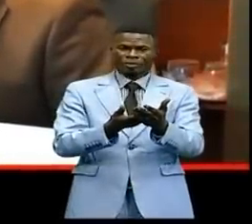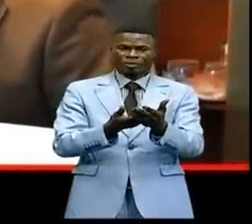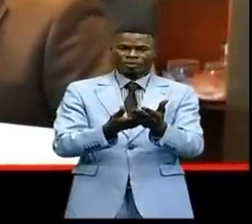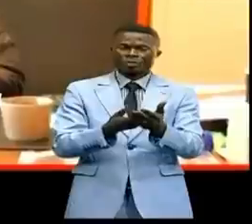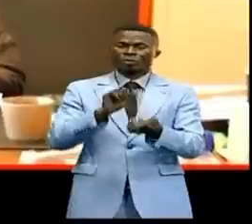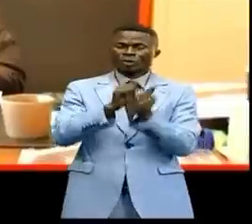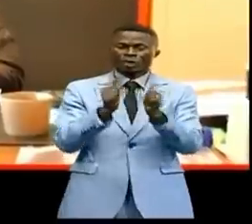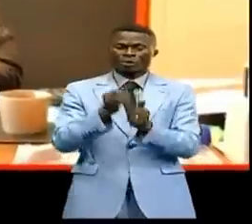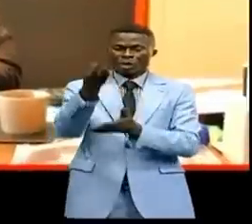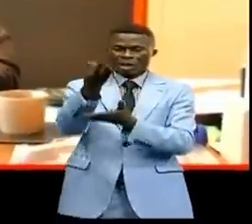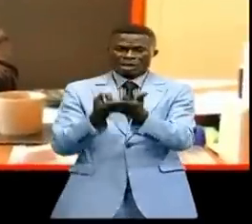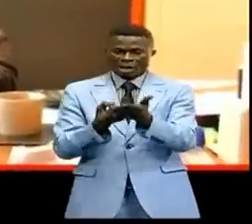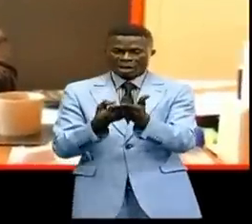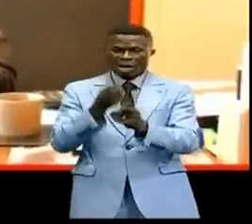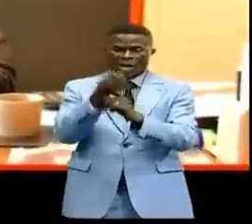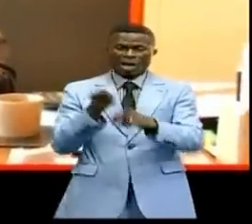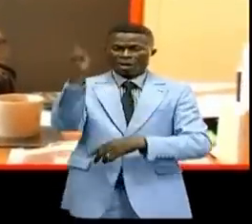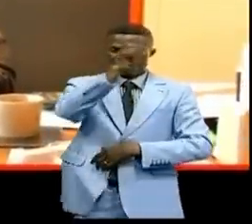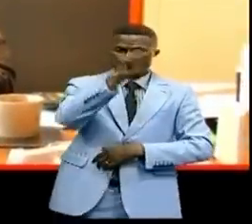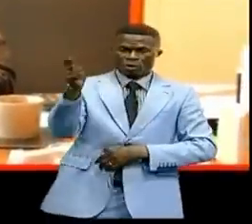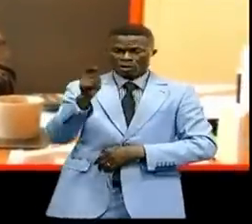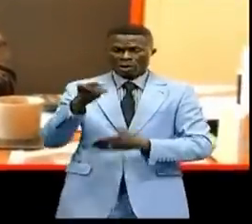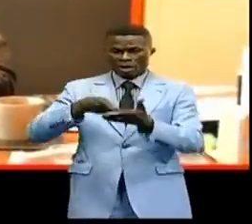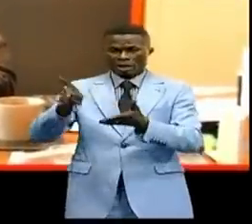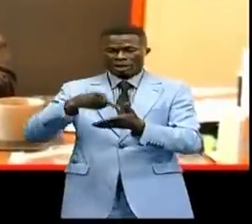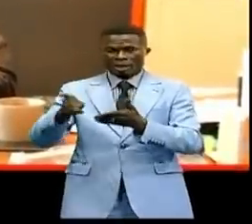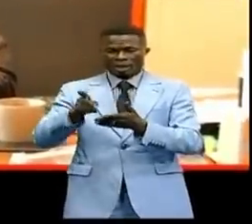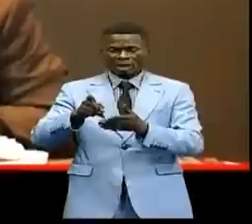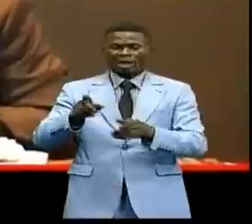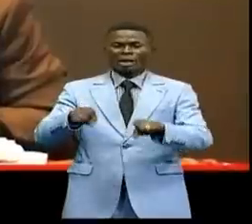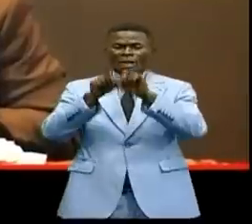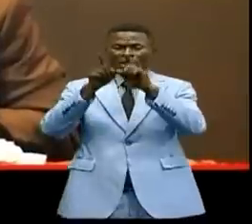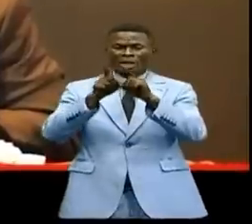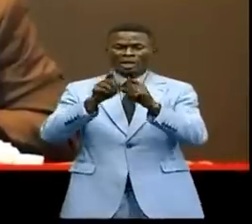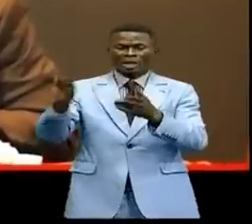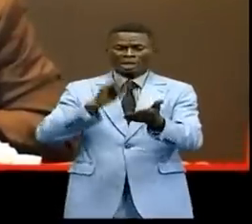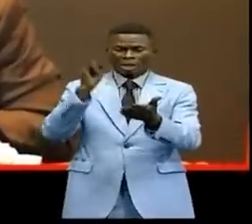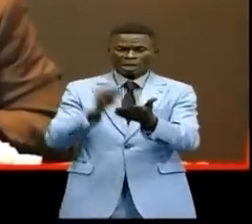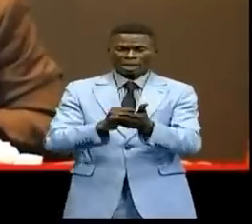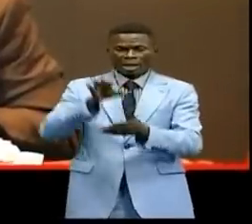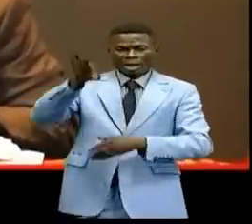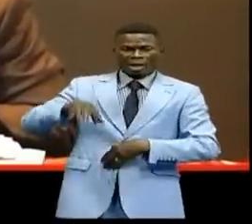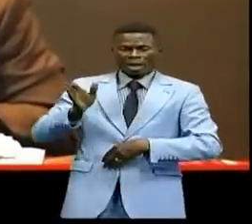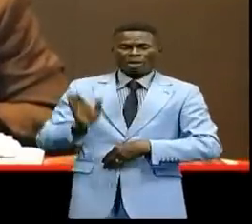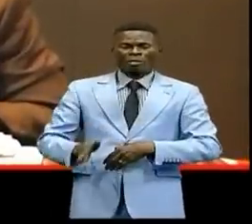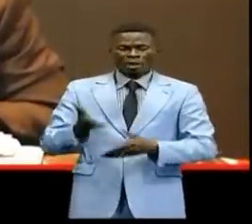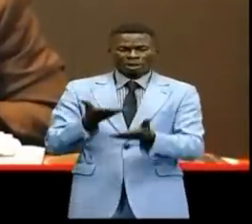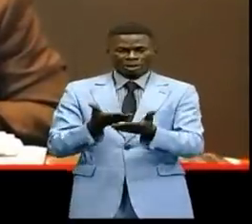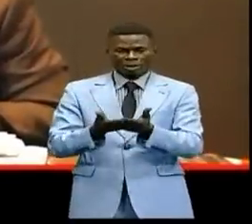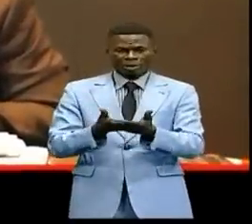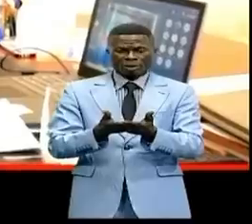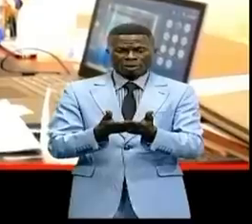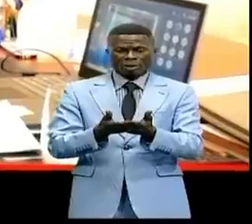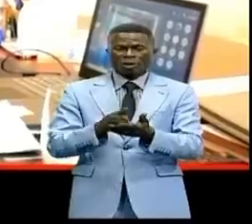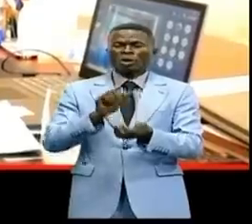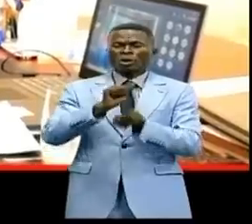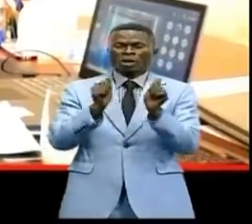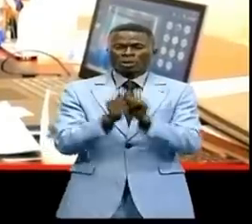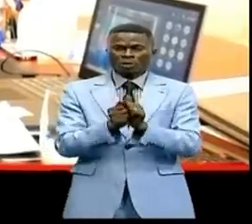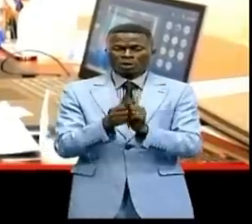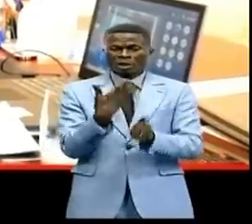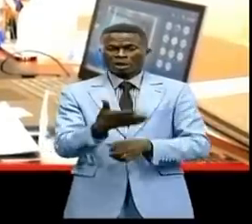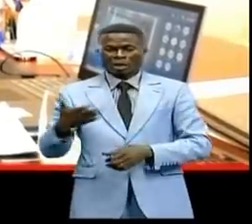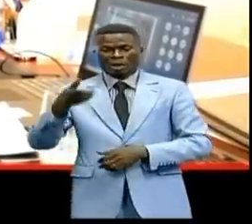L'échéance fiscale d'avril consacrée au paiement du solde de l'impôt sur les bénéfices et profits, l'envolée de cours de